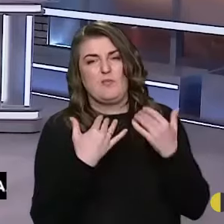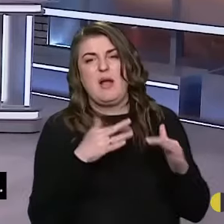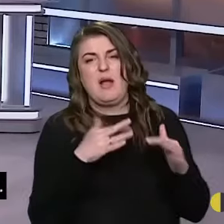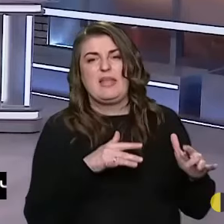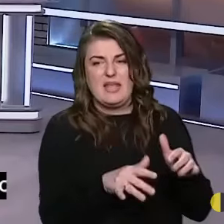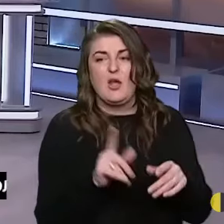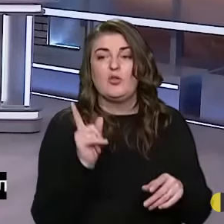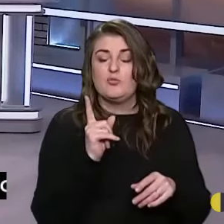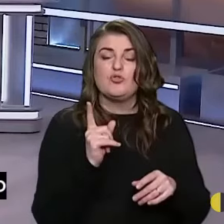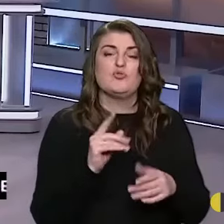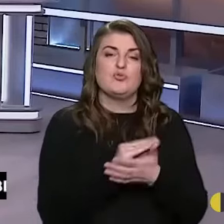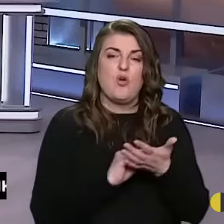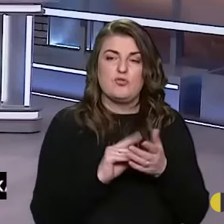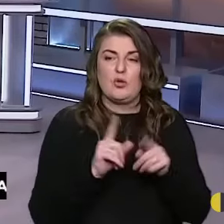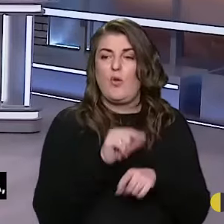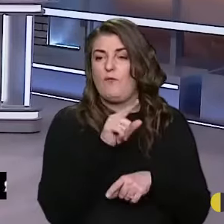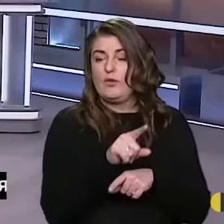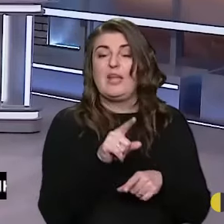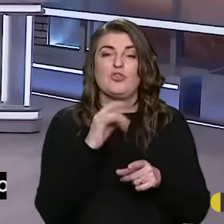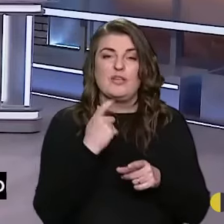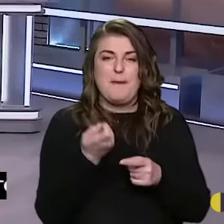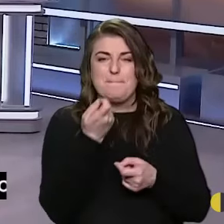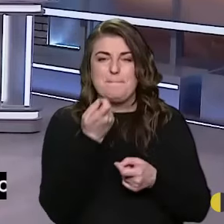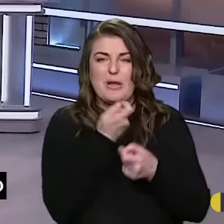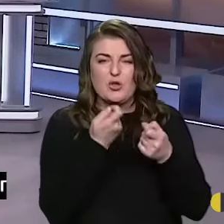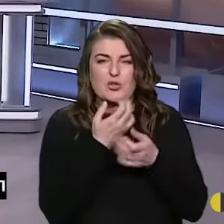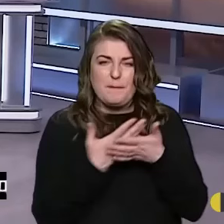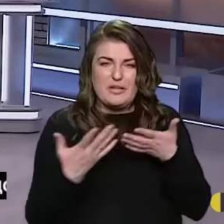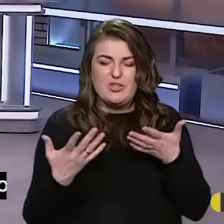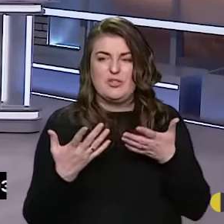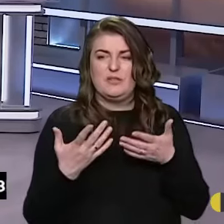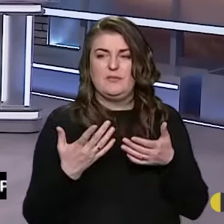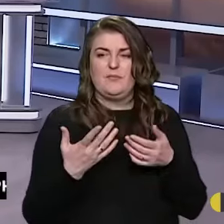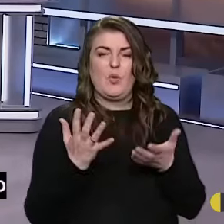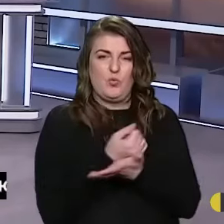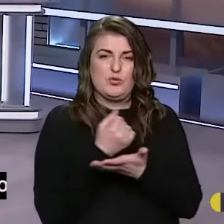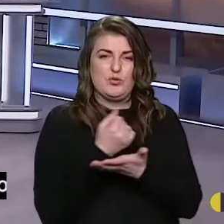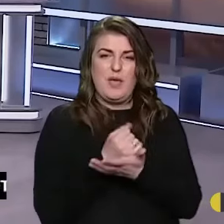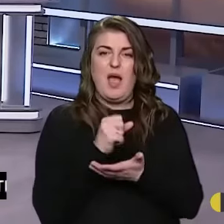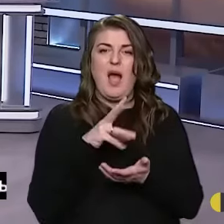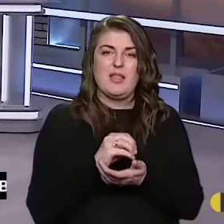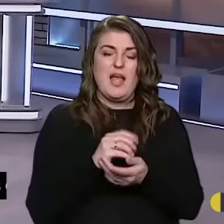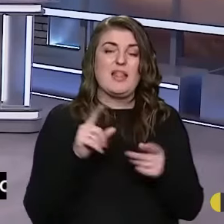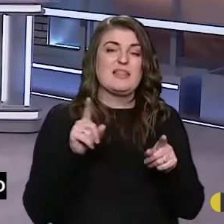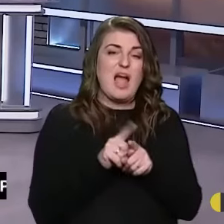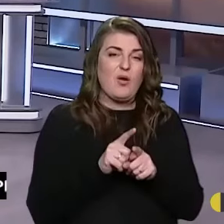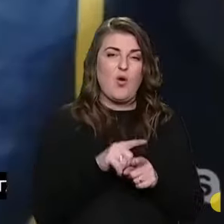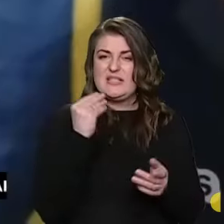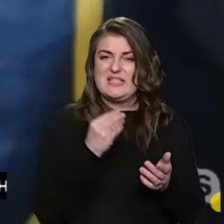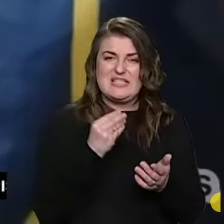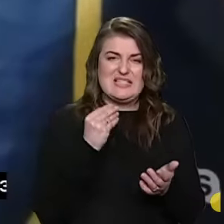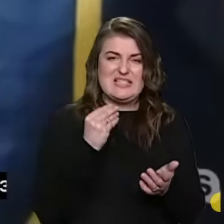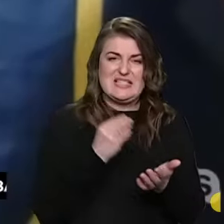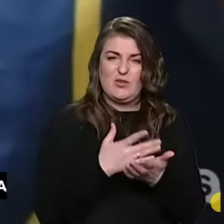Тому що, знову ж таки, ну, у них хоч і є мікроскопічні, вкрай мікроскопічні успіхи, але такою ціною вони